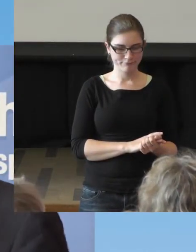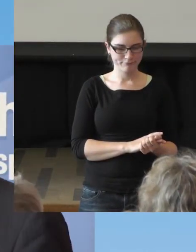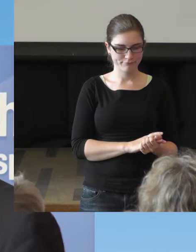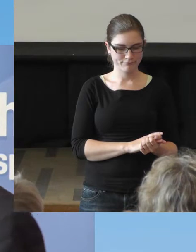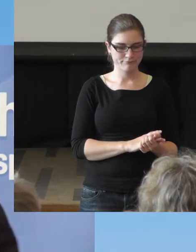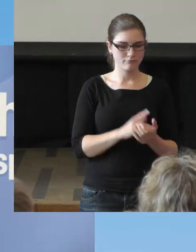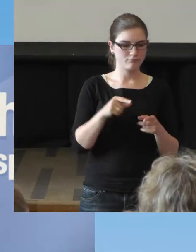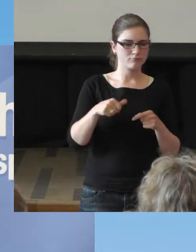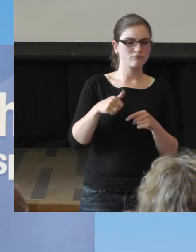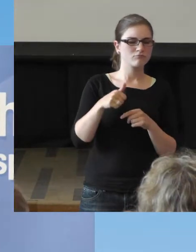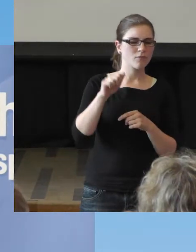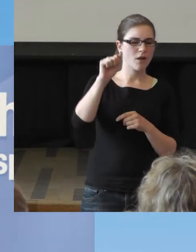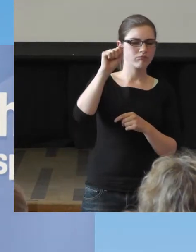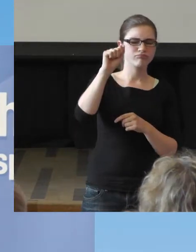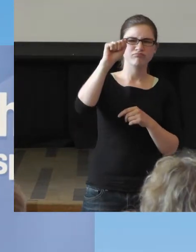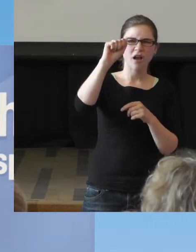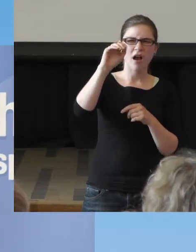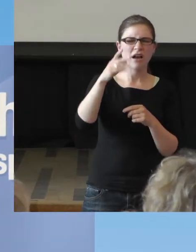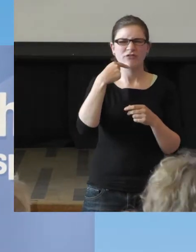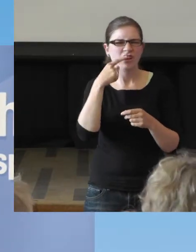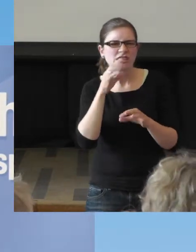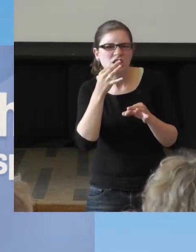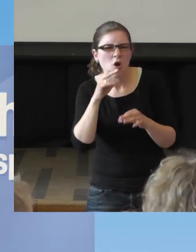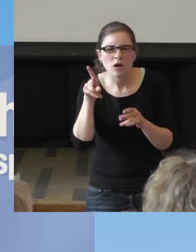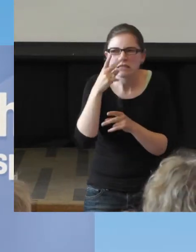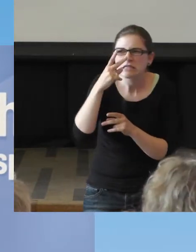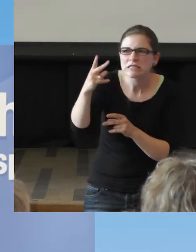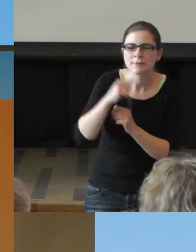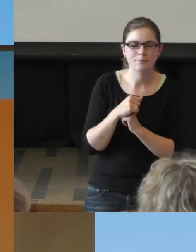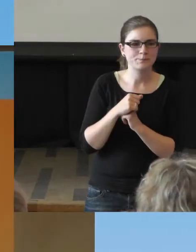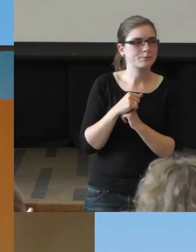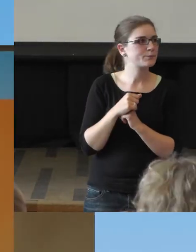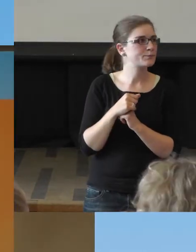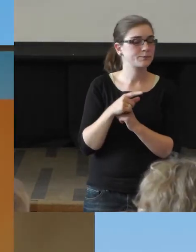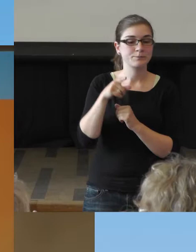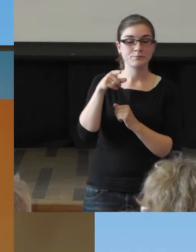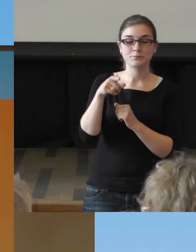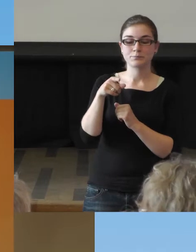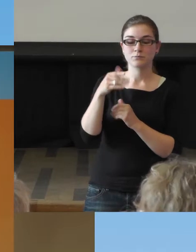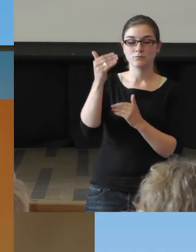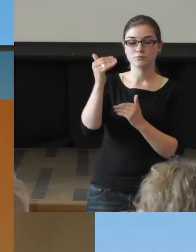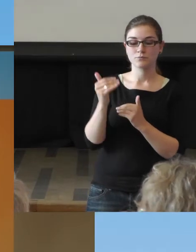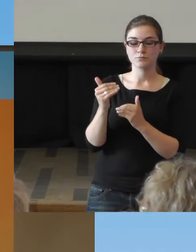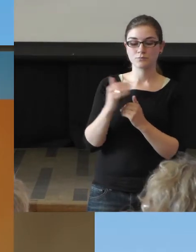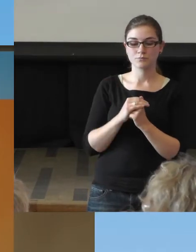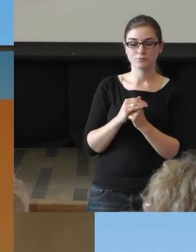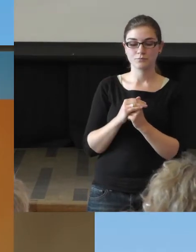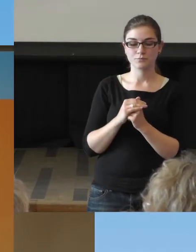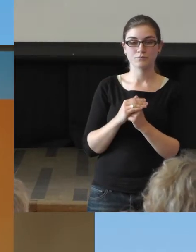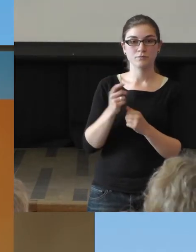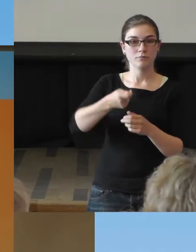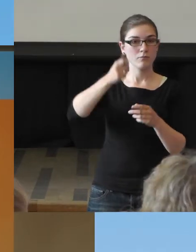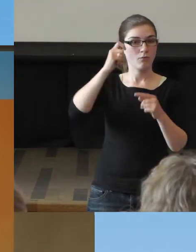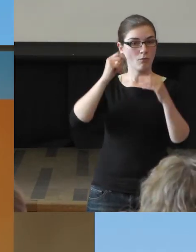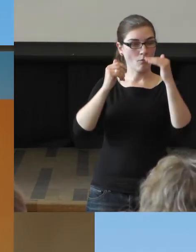das eingestrichene A oder was das ist, ich weiß es nicht genau. Hier ist sie nun angehalten und dann schlagen wir die